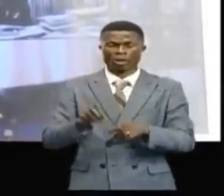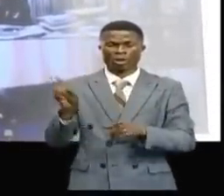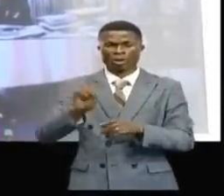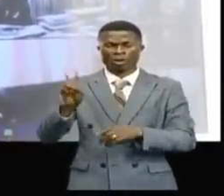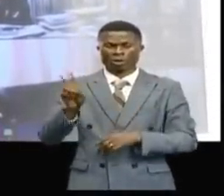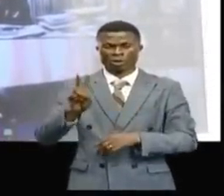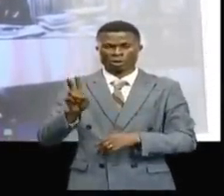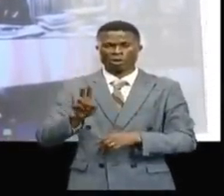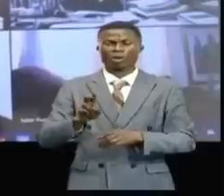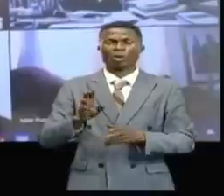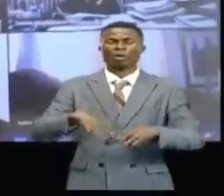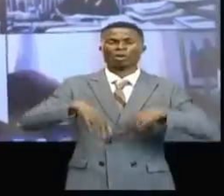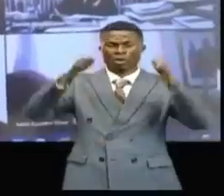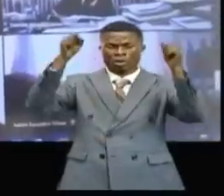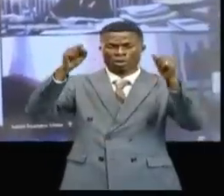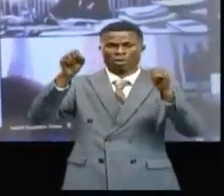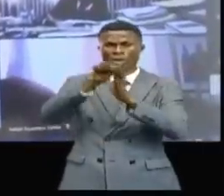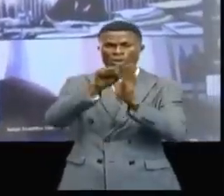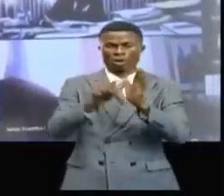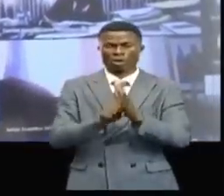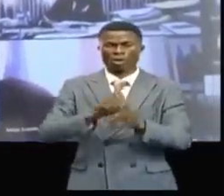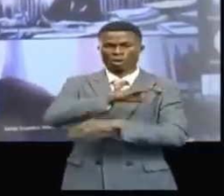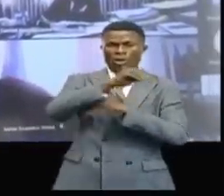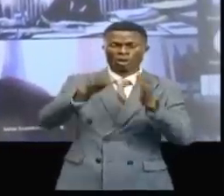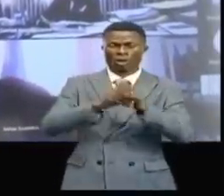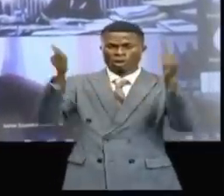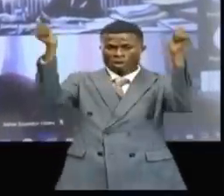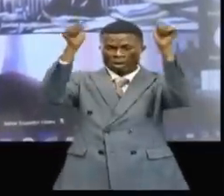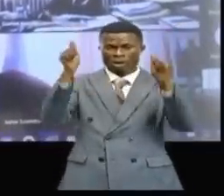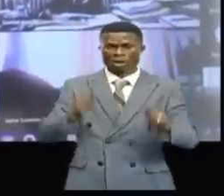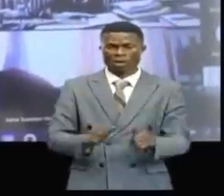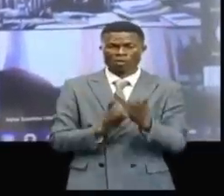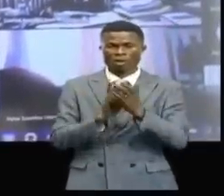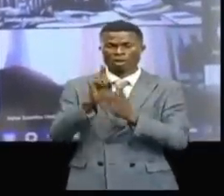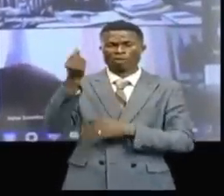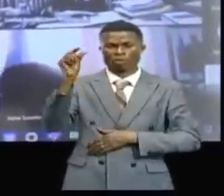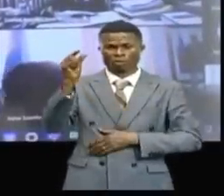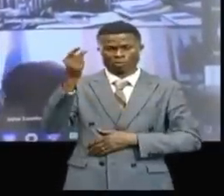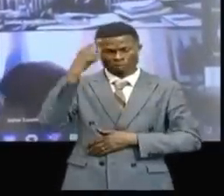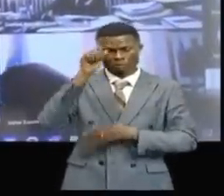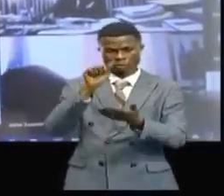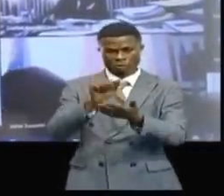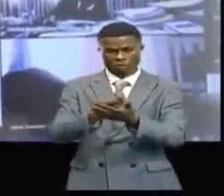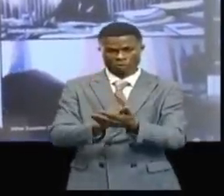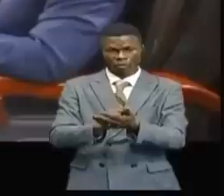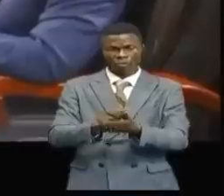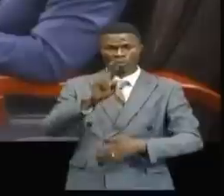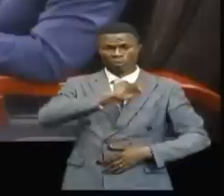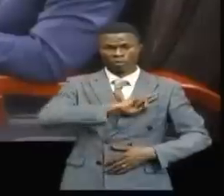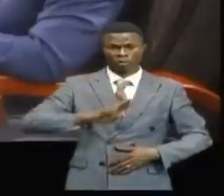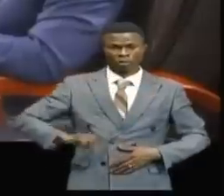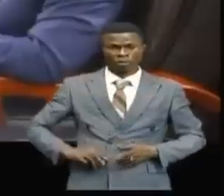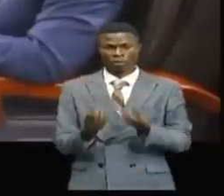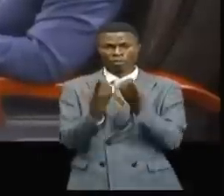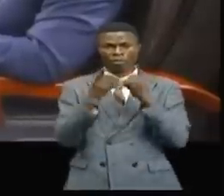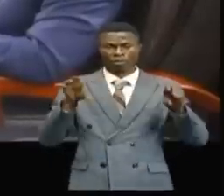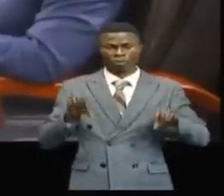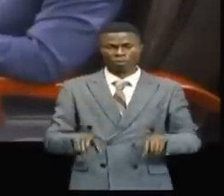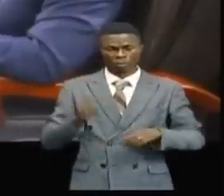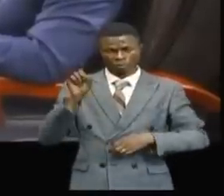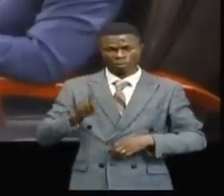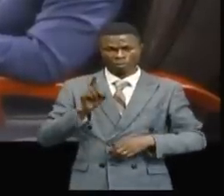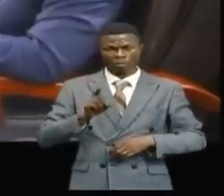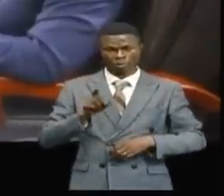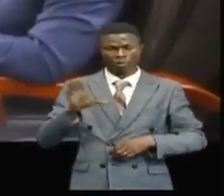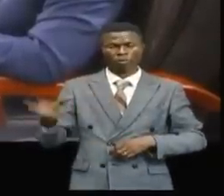de ratifier les statuts du Centre africain de développement minier. De ces points de vue, la République démocratique du Congo devrait